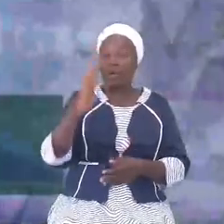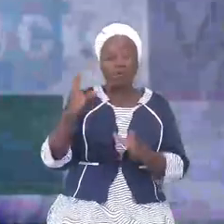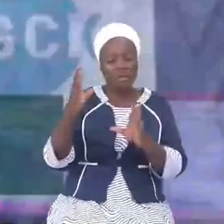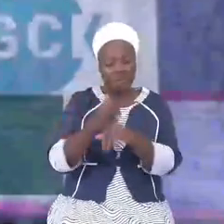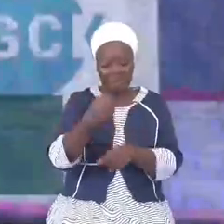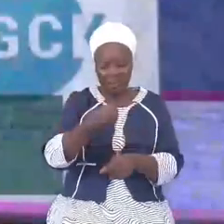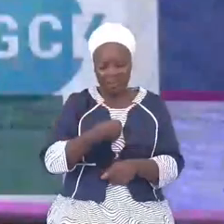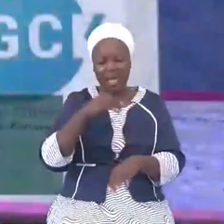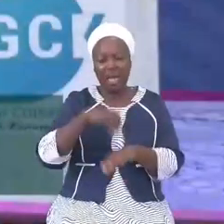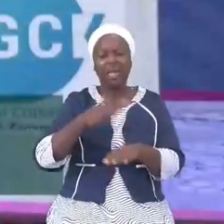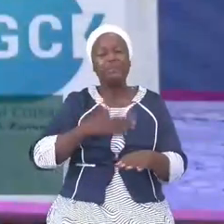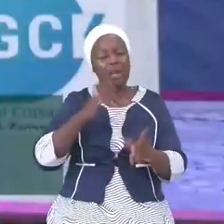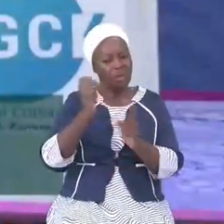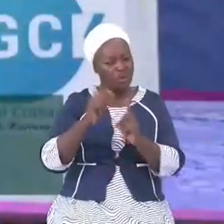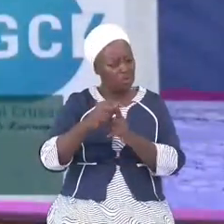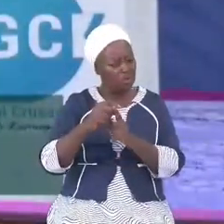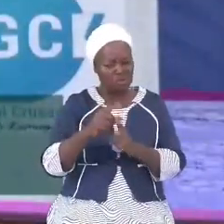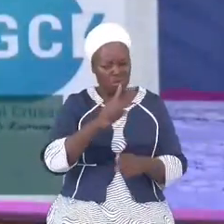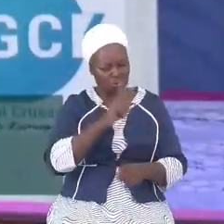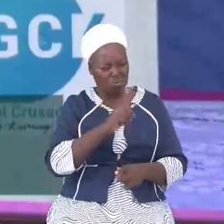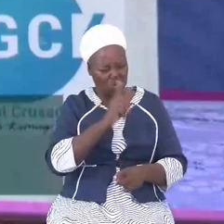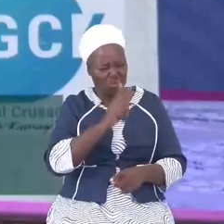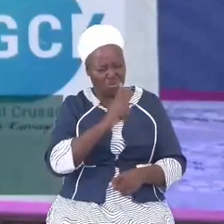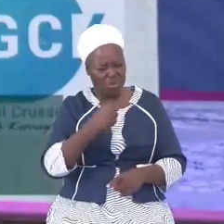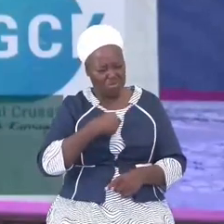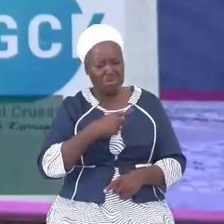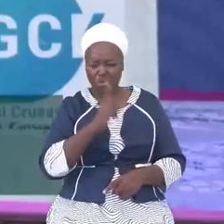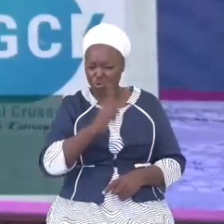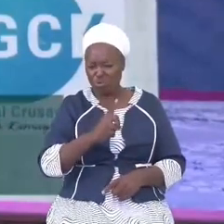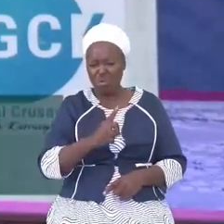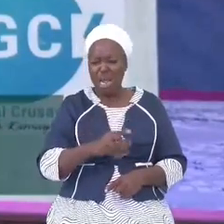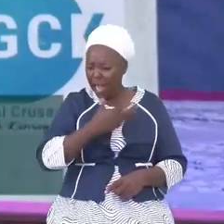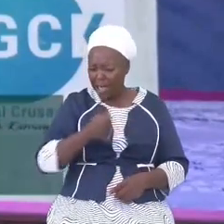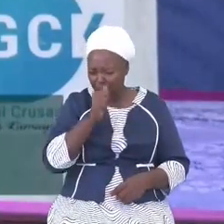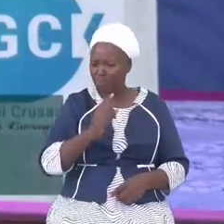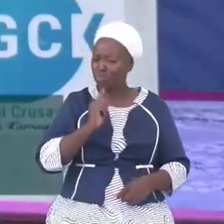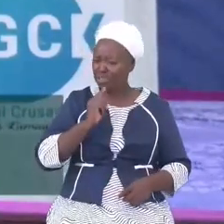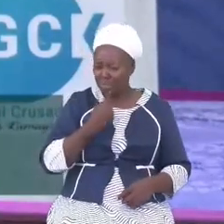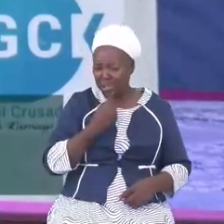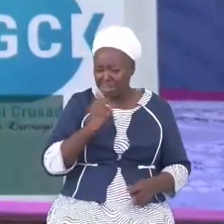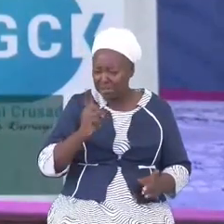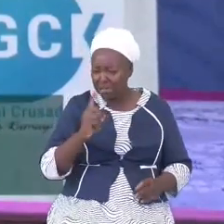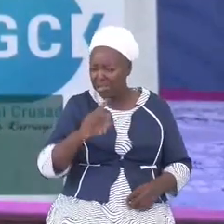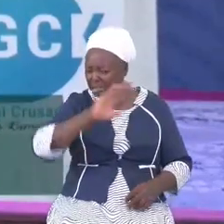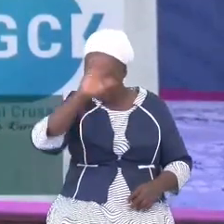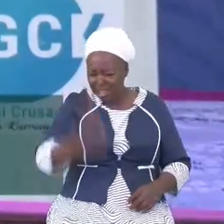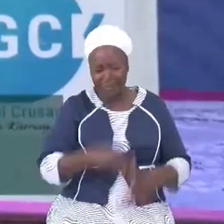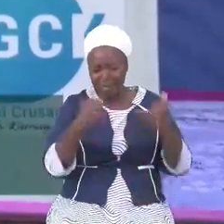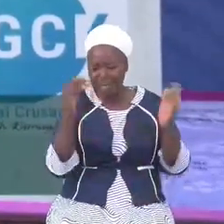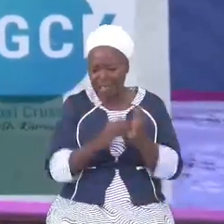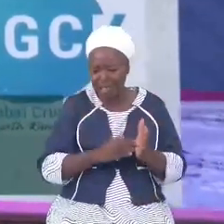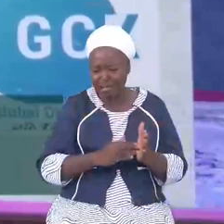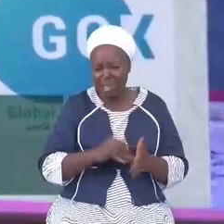ma parole. Cette fois-ci, il n'y a pas de dandinement. Cette fois-ci, je ne vais pas jouer avec le